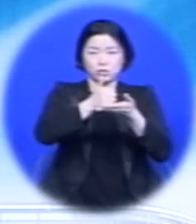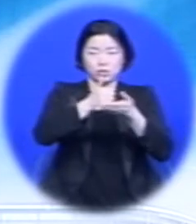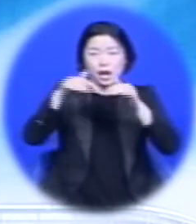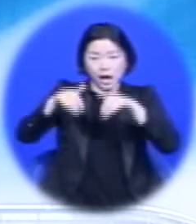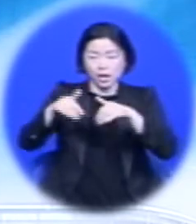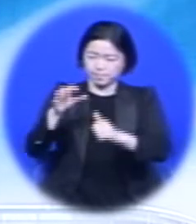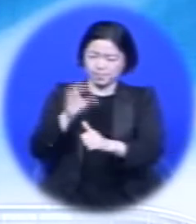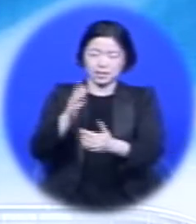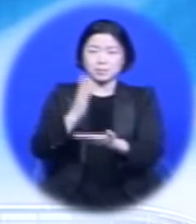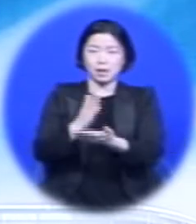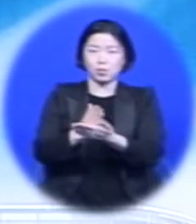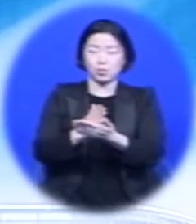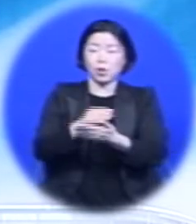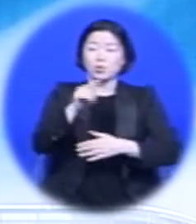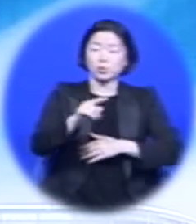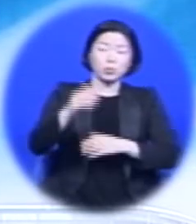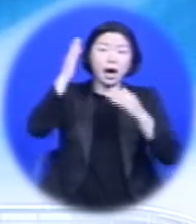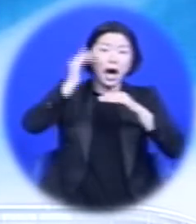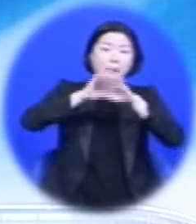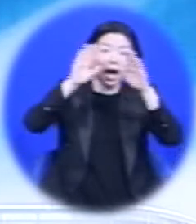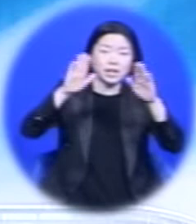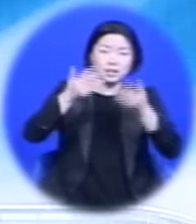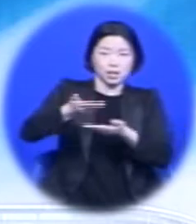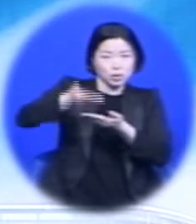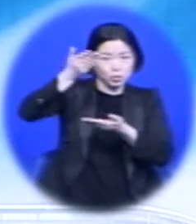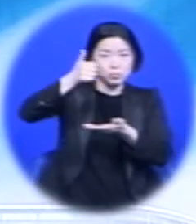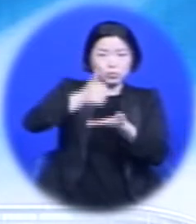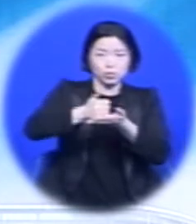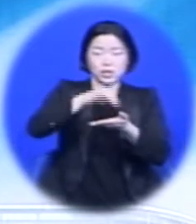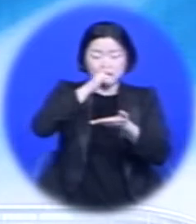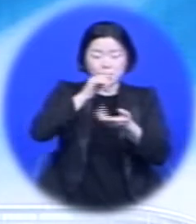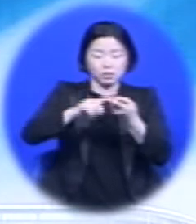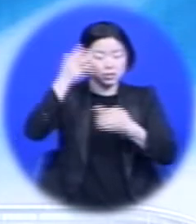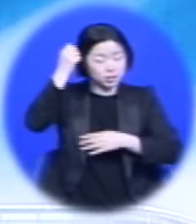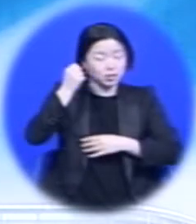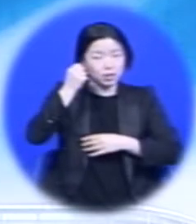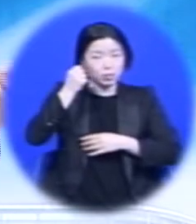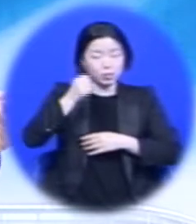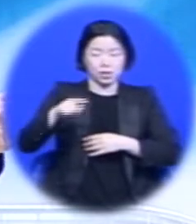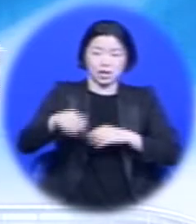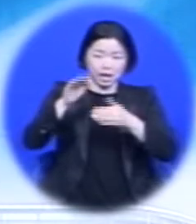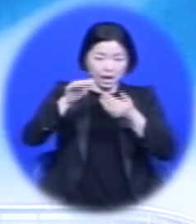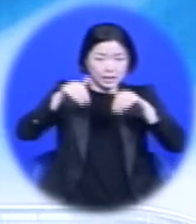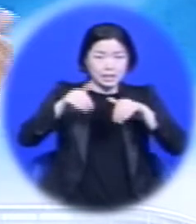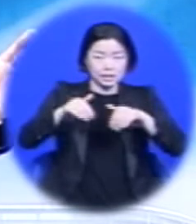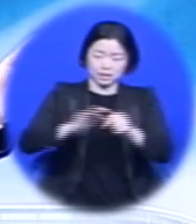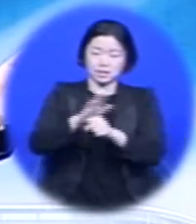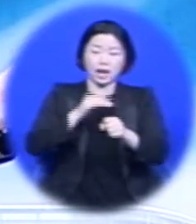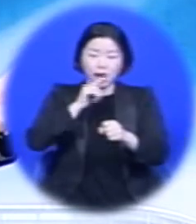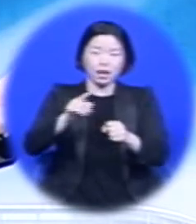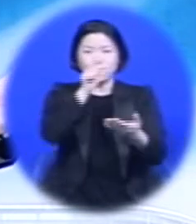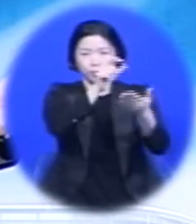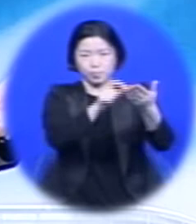말고, 너도 하늘에 상전이 있다는 사실을 기억하고 그렇게 사랑하라. 뭐 이런 내용을